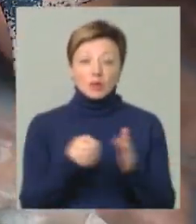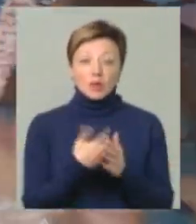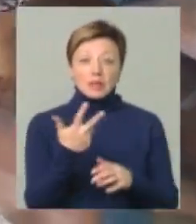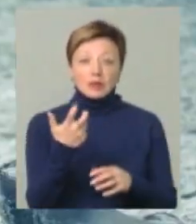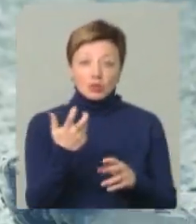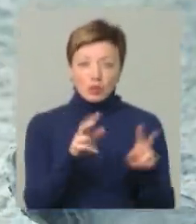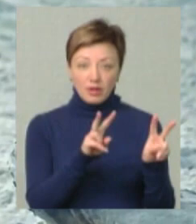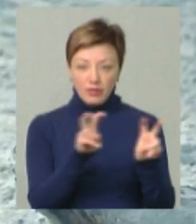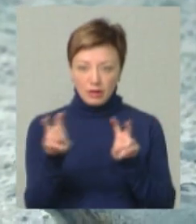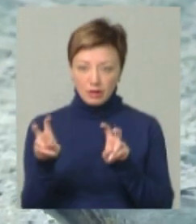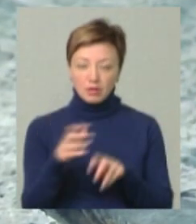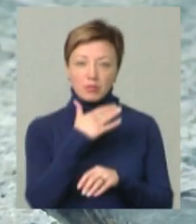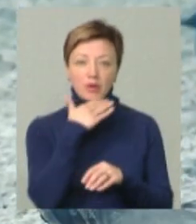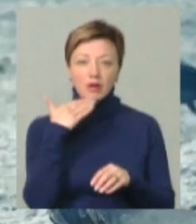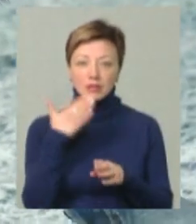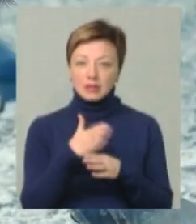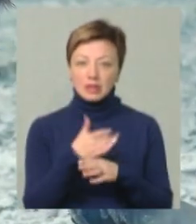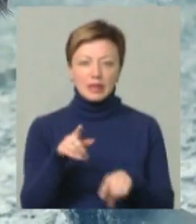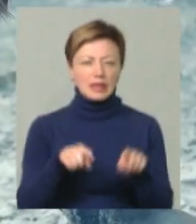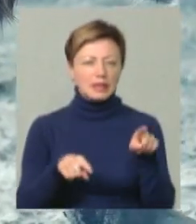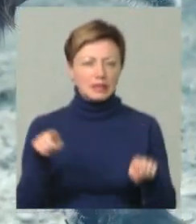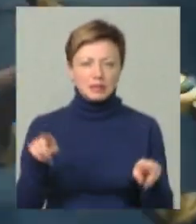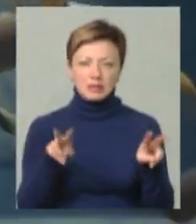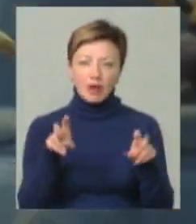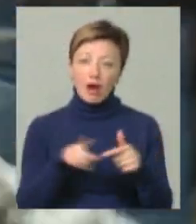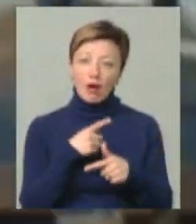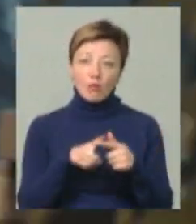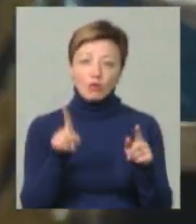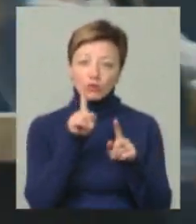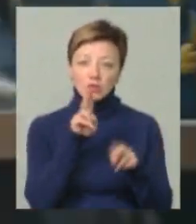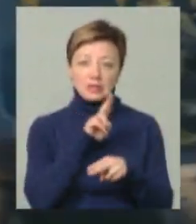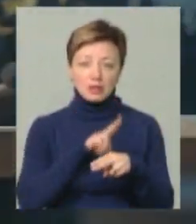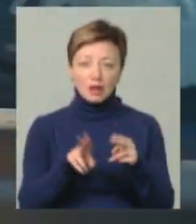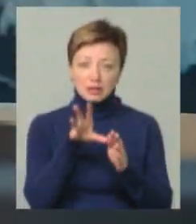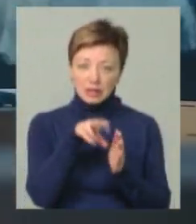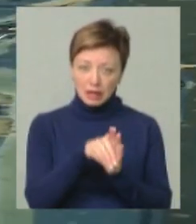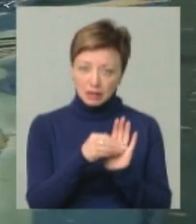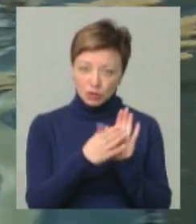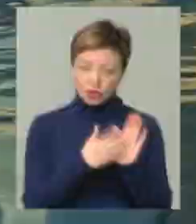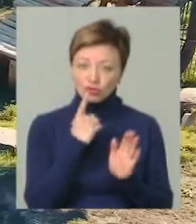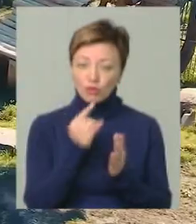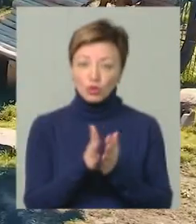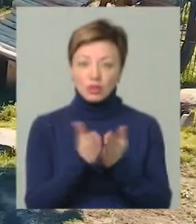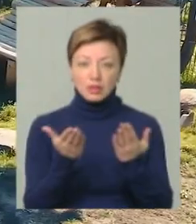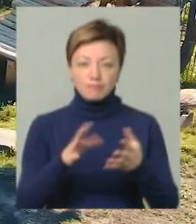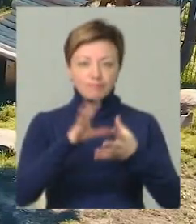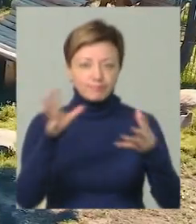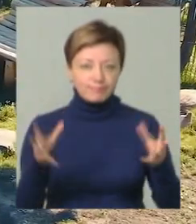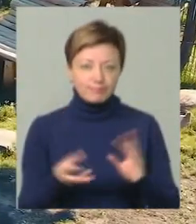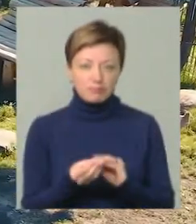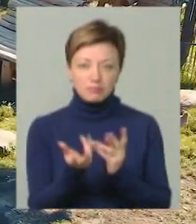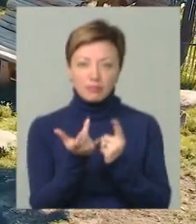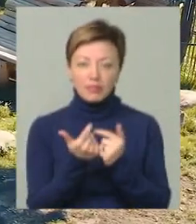300 видів. Значна їх частина – це рідкісні види, аби такі, що зникають, занесені до Червоної книги. В загальному кількість тварин –